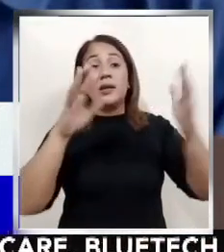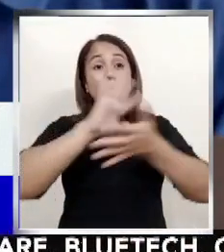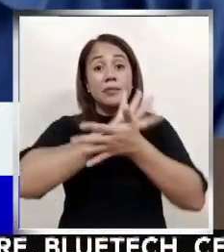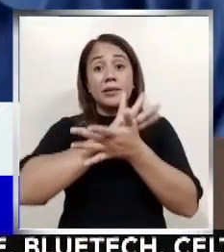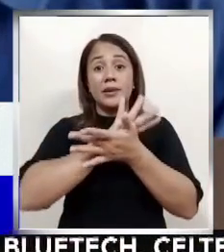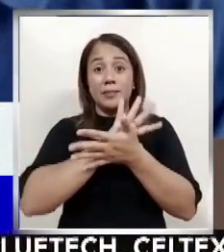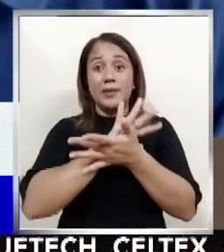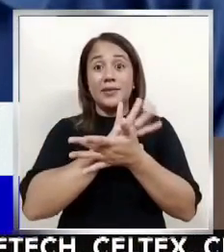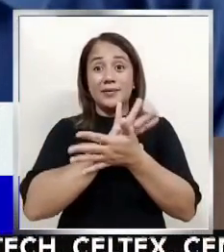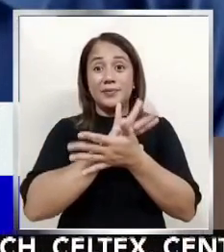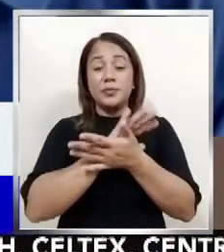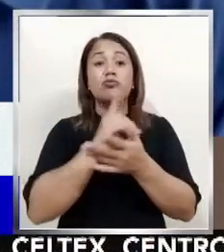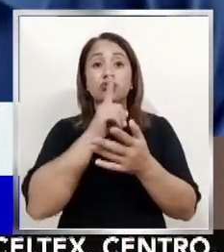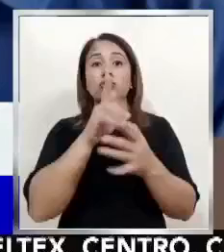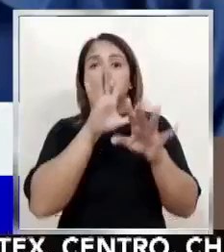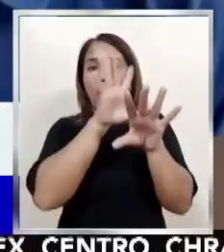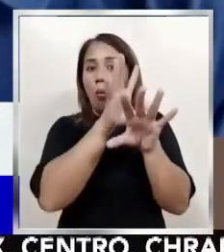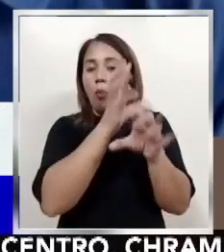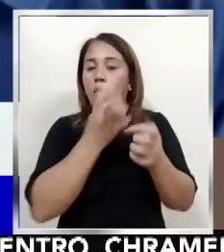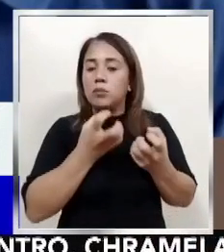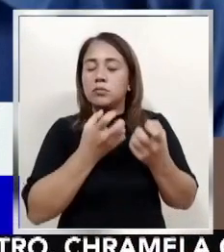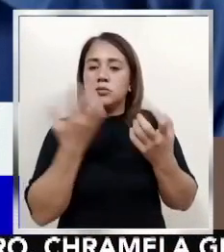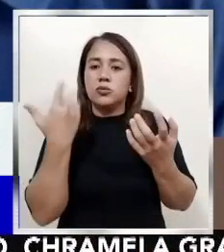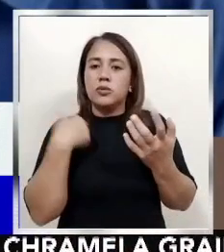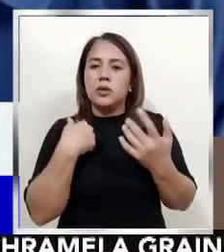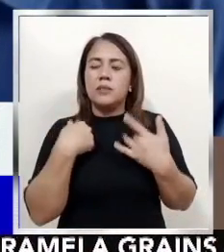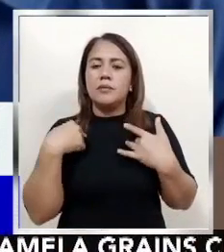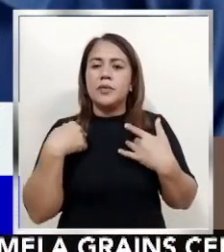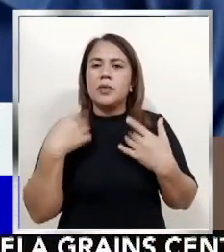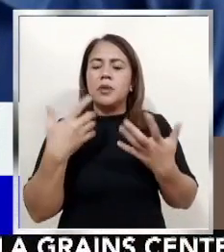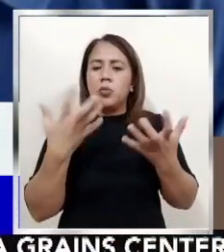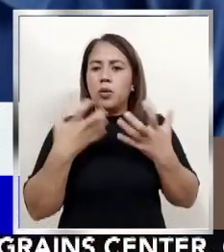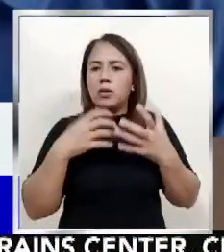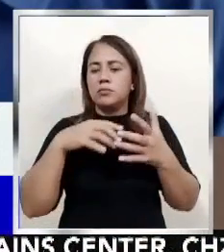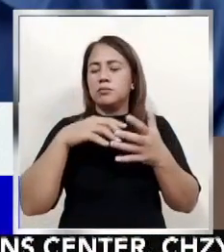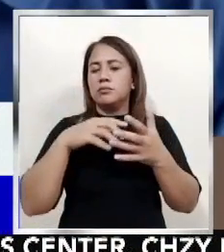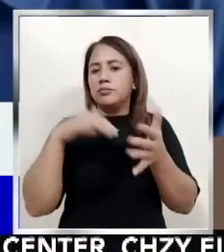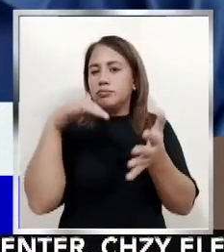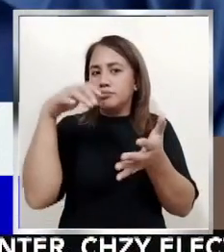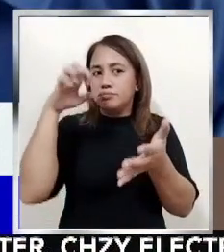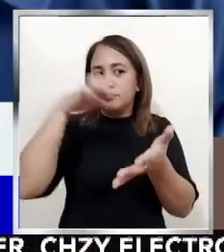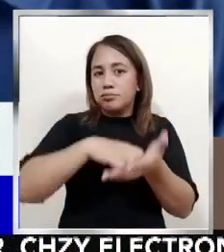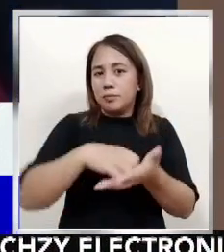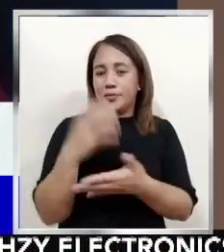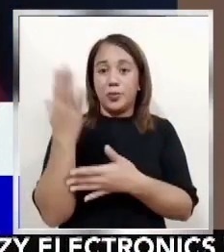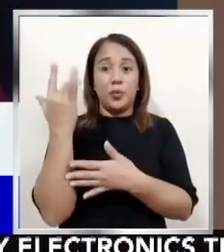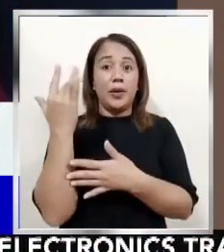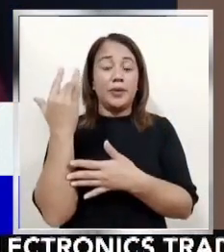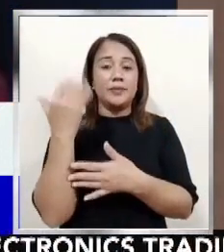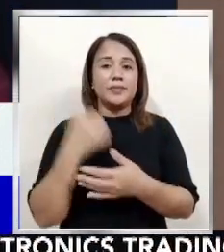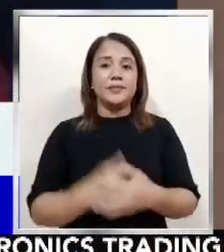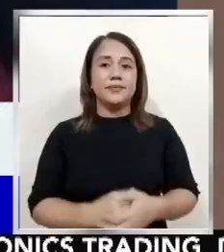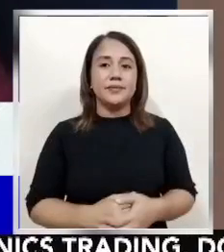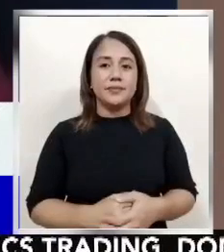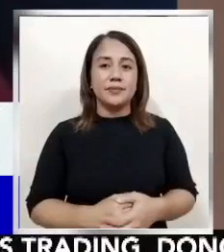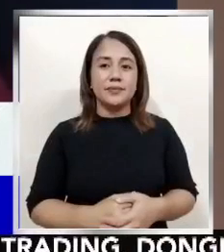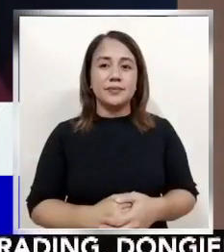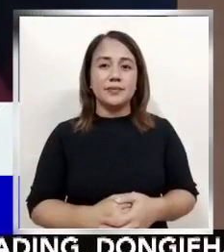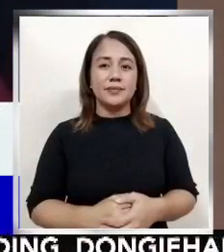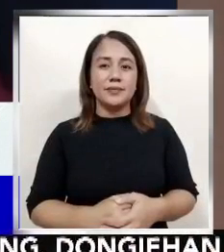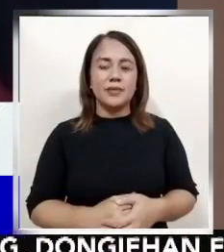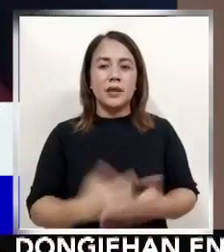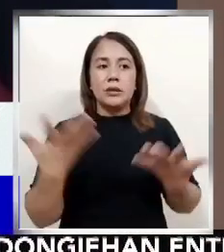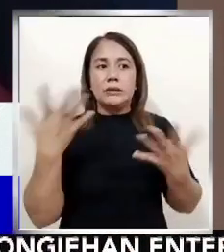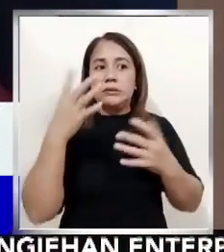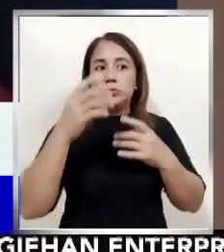namin. Sabi ko, magkaka-time na ako mag-aral, tatapusin ko na. Kasi parang ilang years ba? 17 years